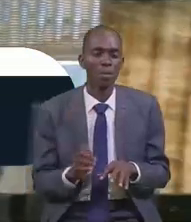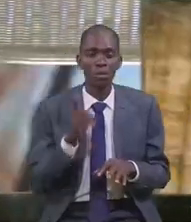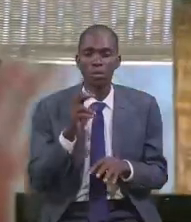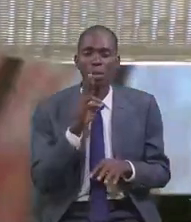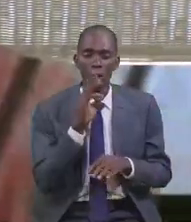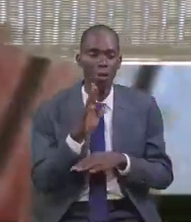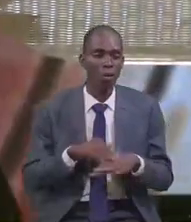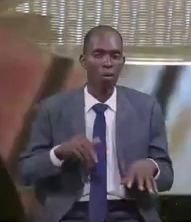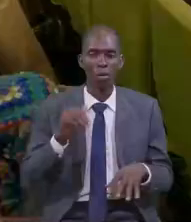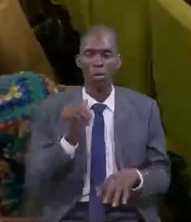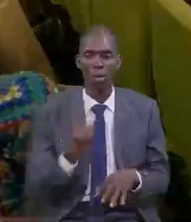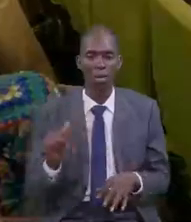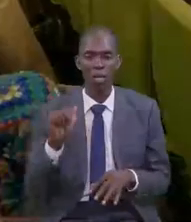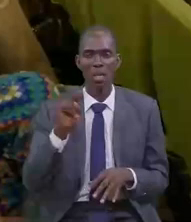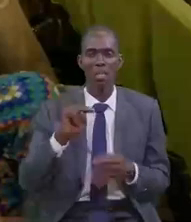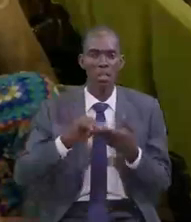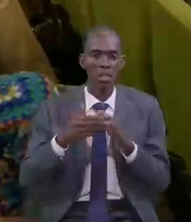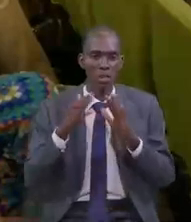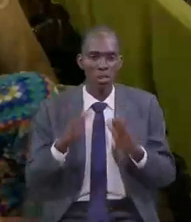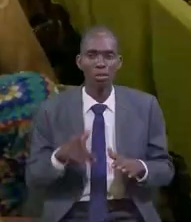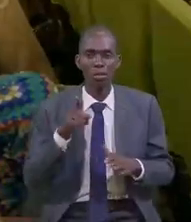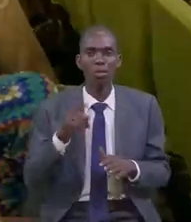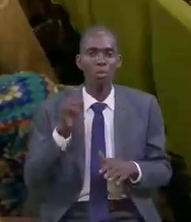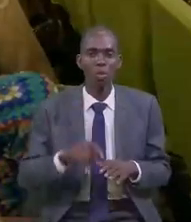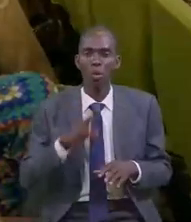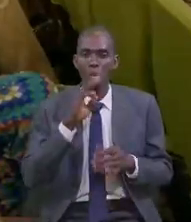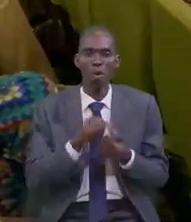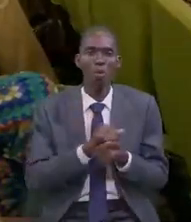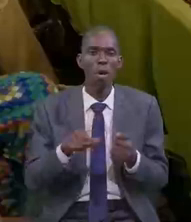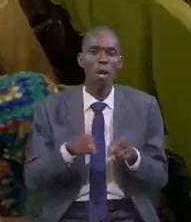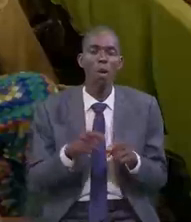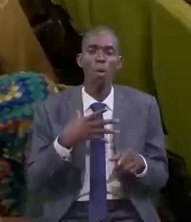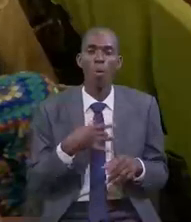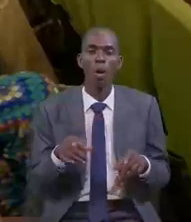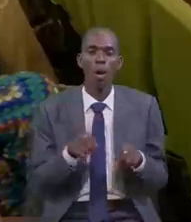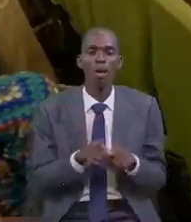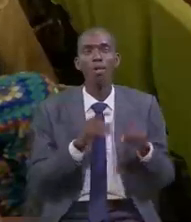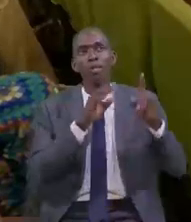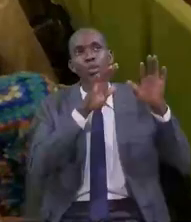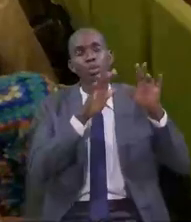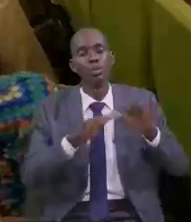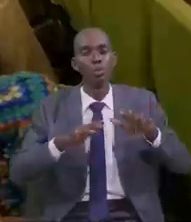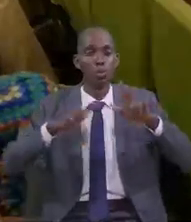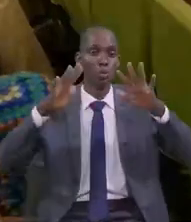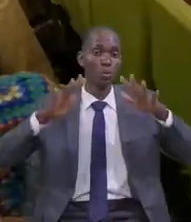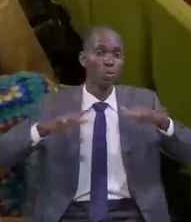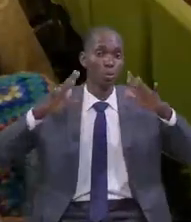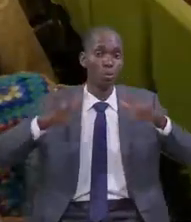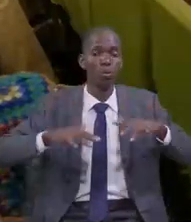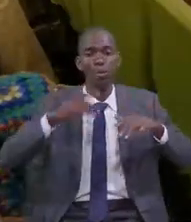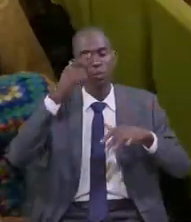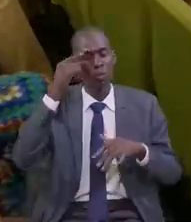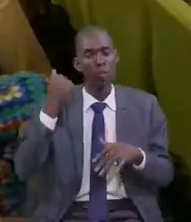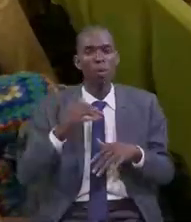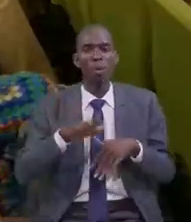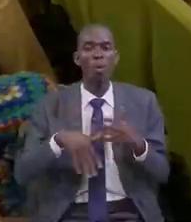Alors, vous devez être lavé. Vous devez être éclatant, plus éclatant que la neige. Parce que tous les Israélites doivent